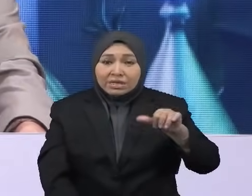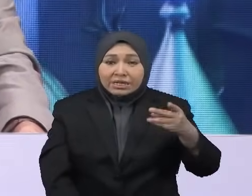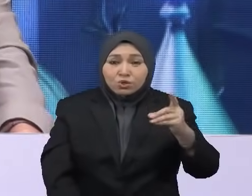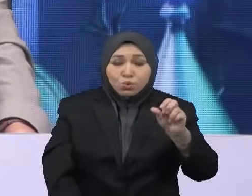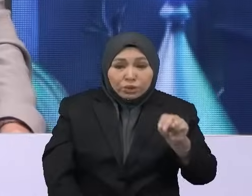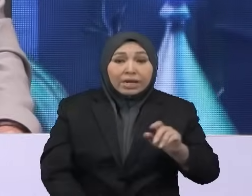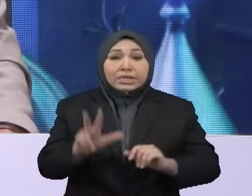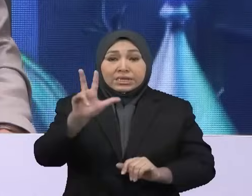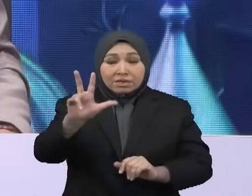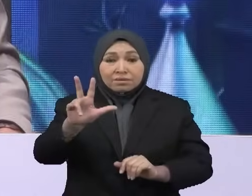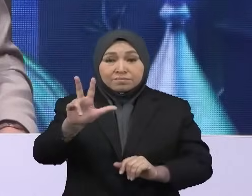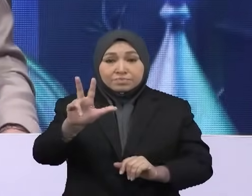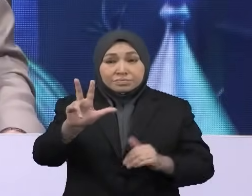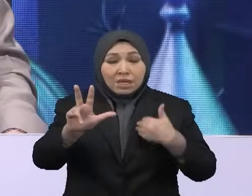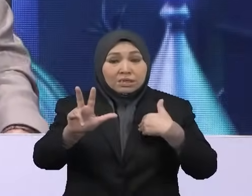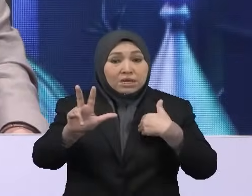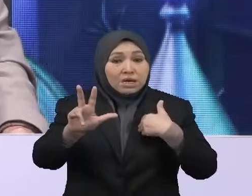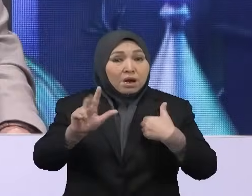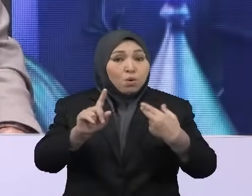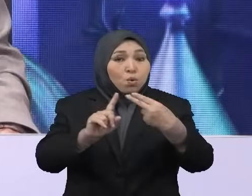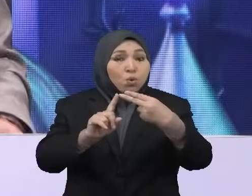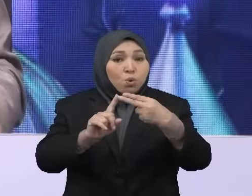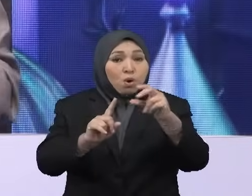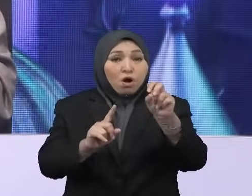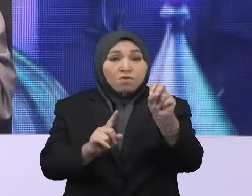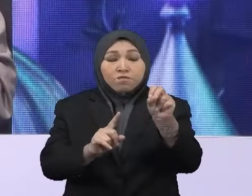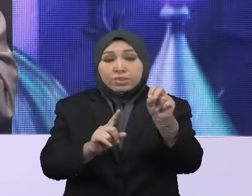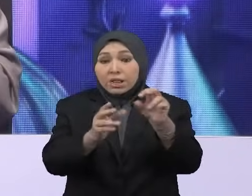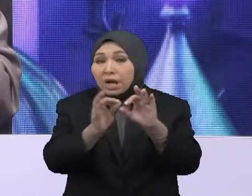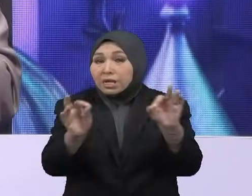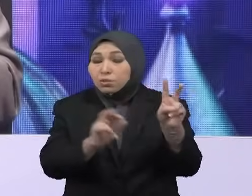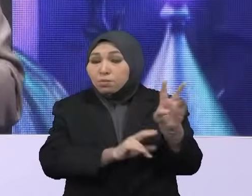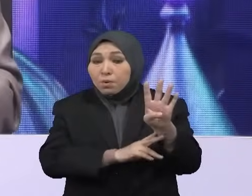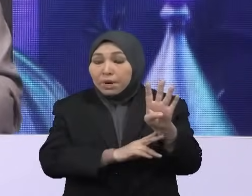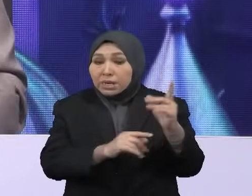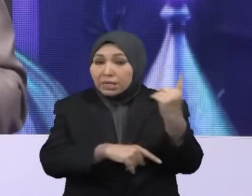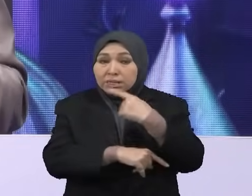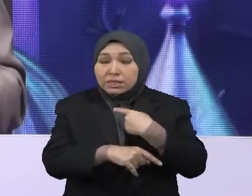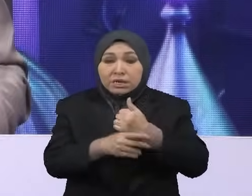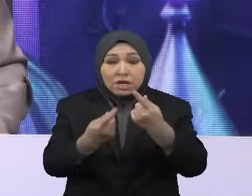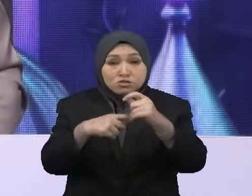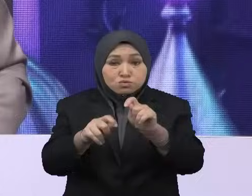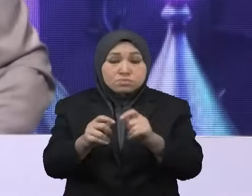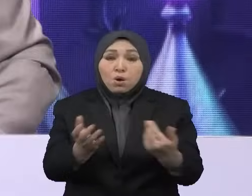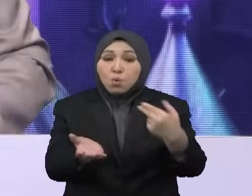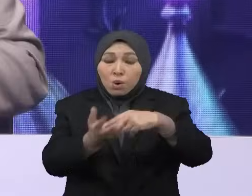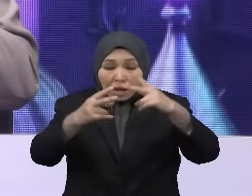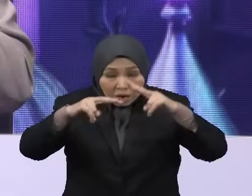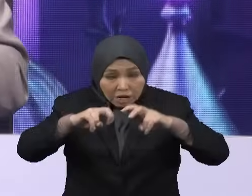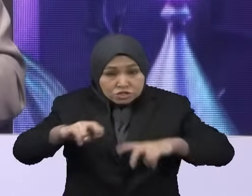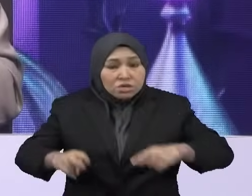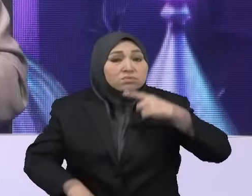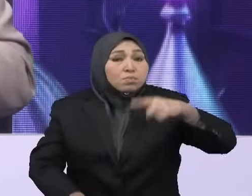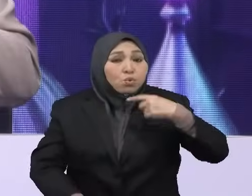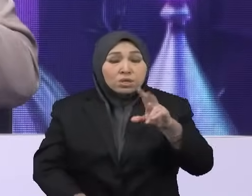3 huruf qaf dalam ayat 24, maka hari ini kita nak cuba ulang kaji